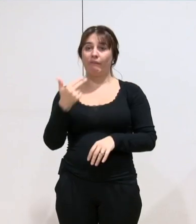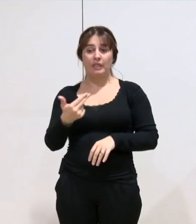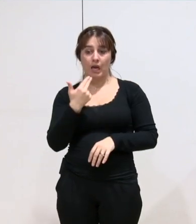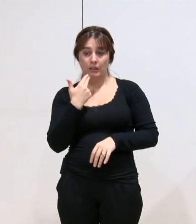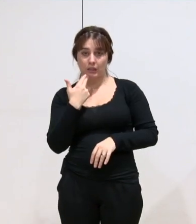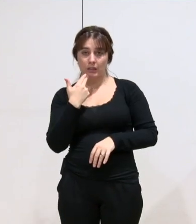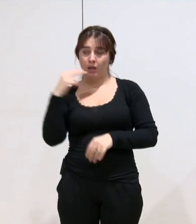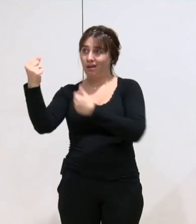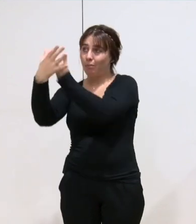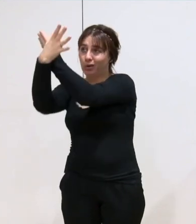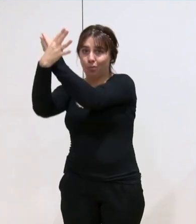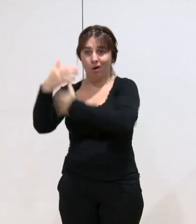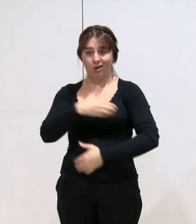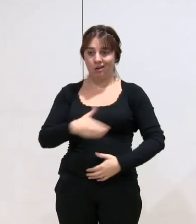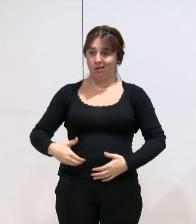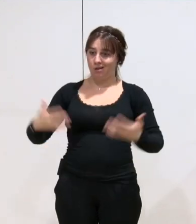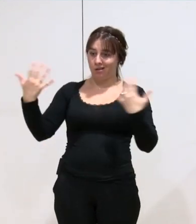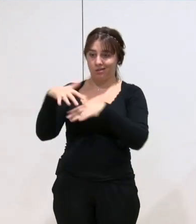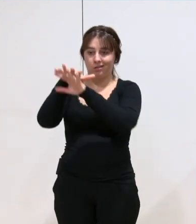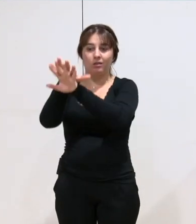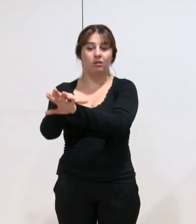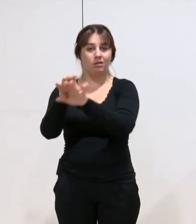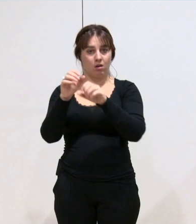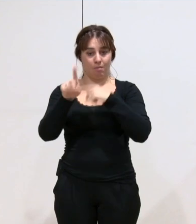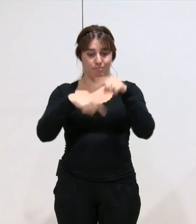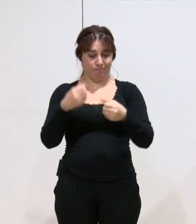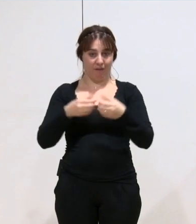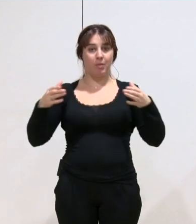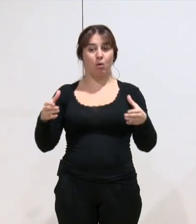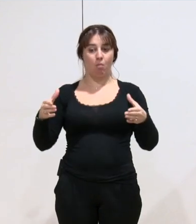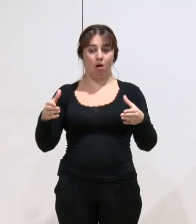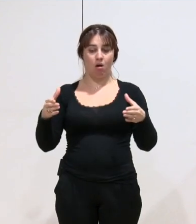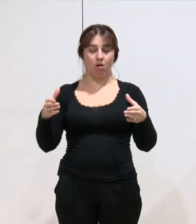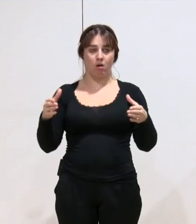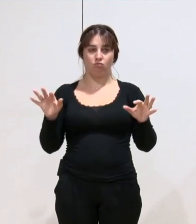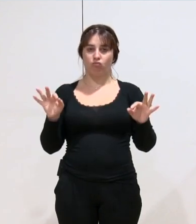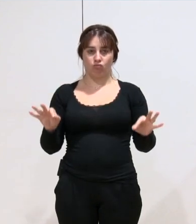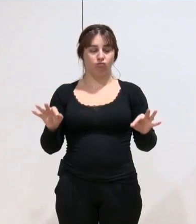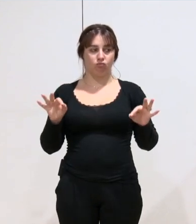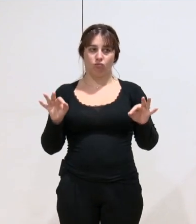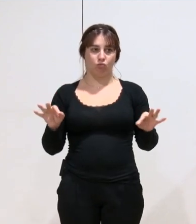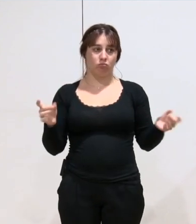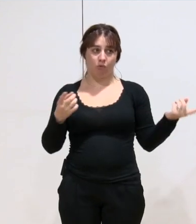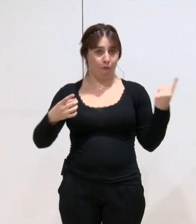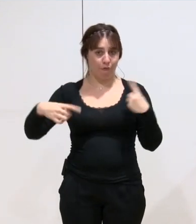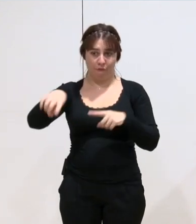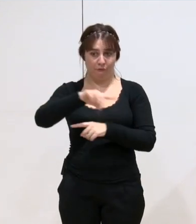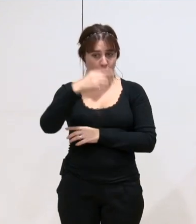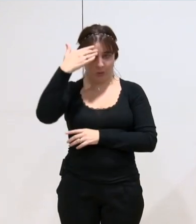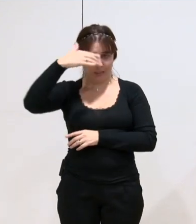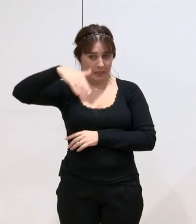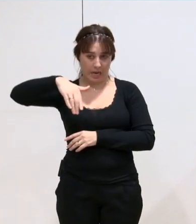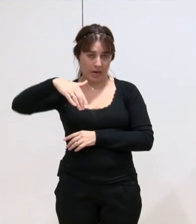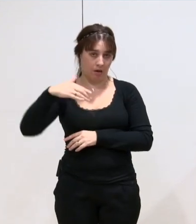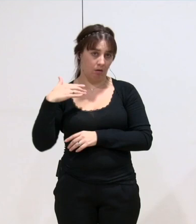attendre de la mutualisation à l'échelle métropolitaine, je crois que, comme vous le savez, et comme toujours